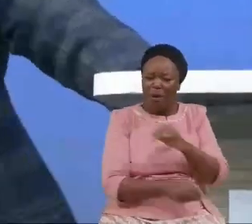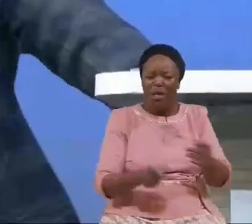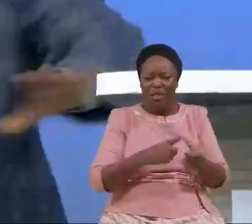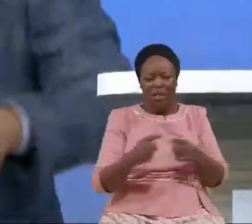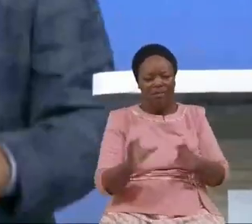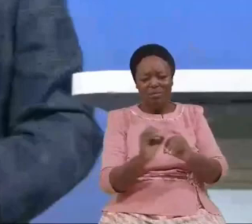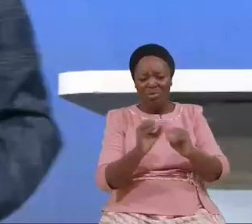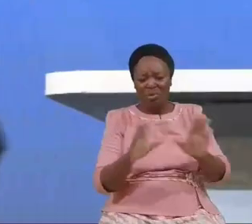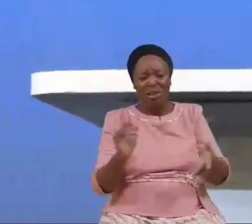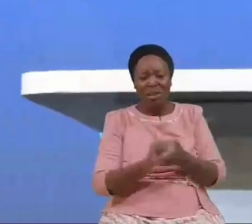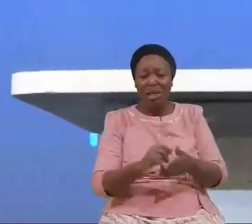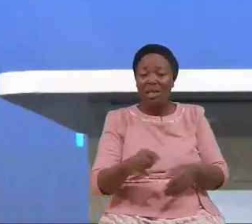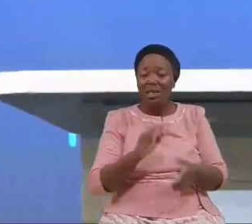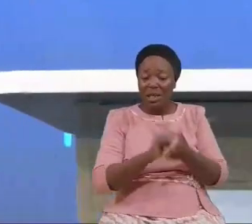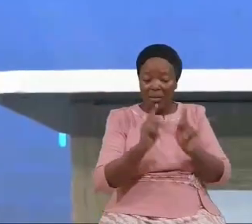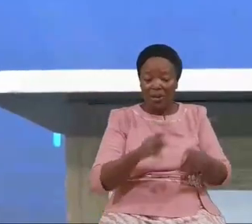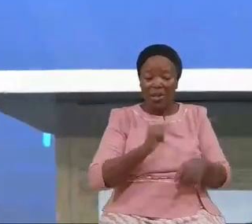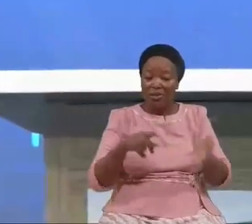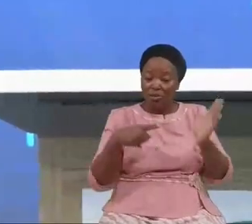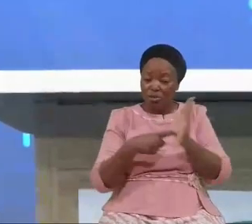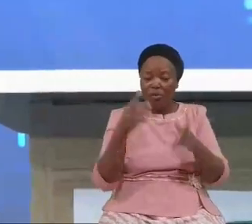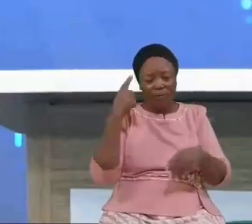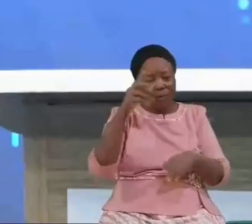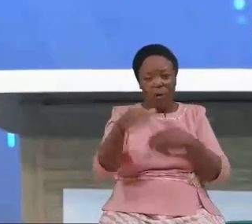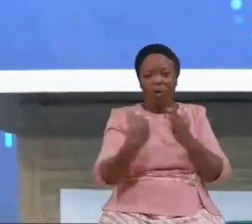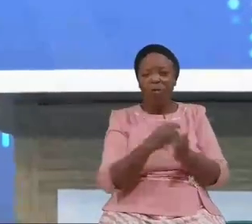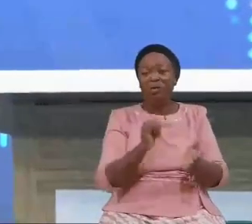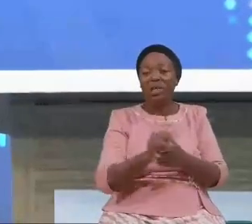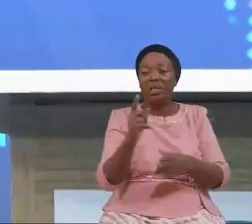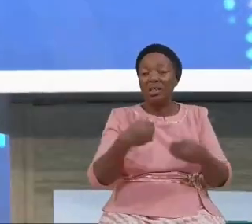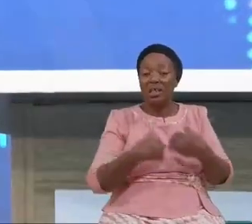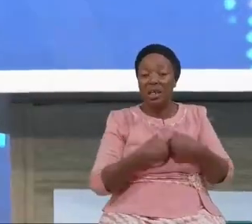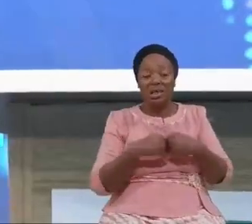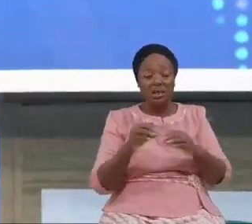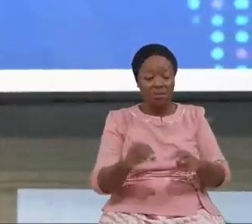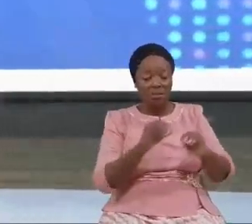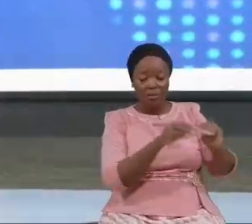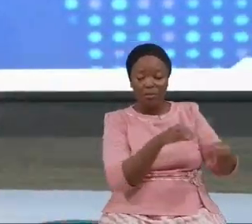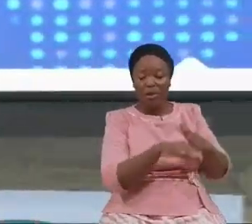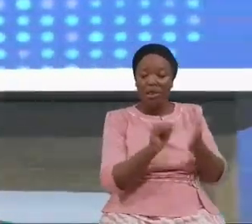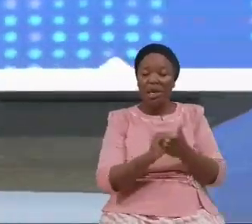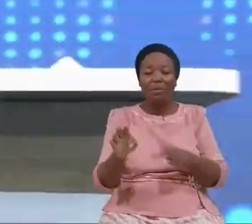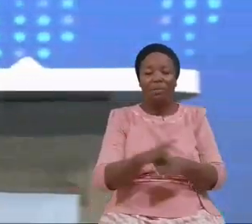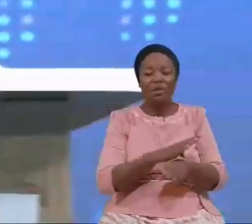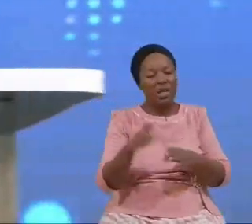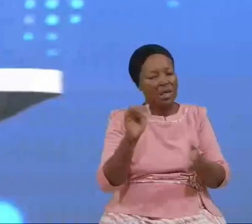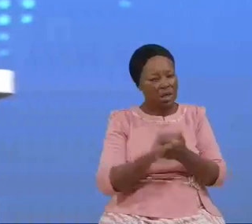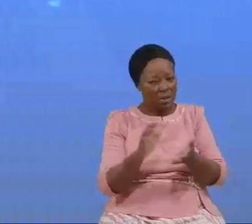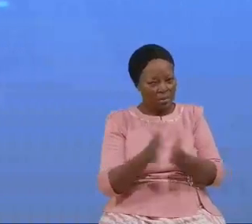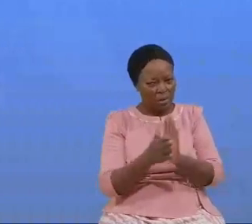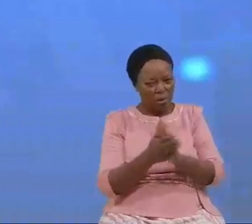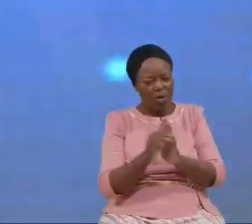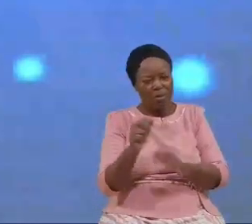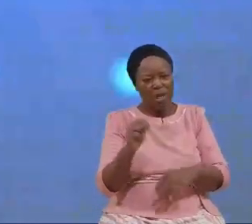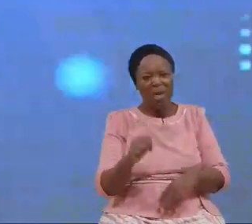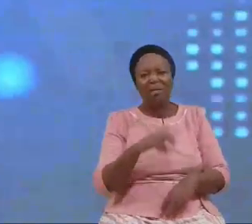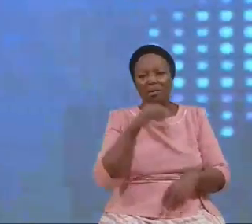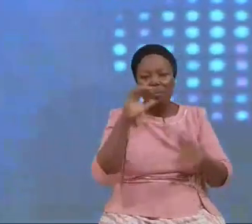il y a rien qui le montre pour ce qu'il a investi cela